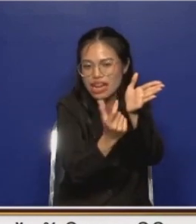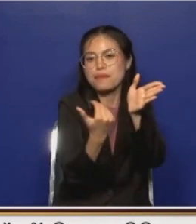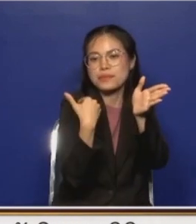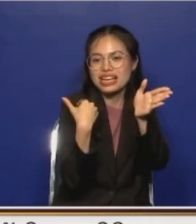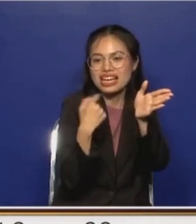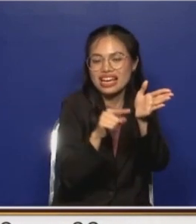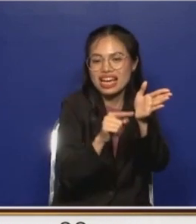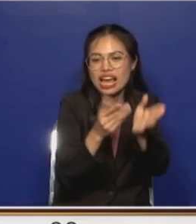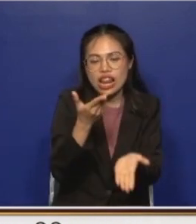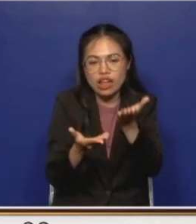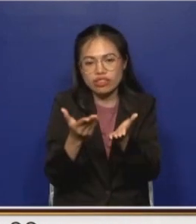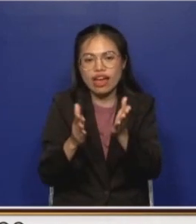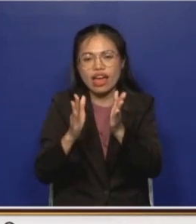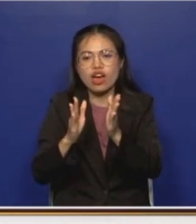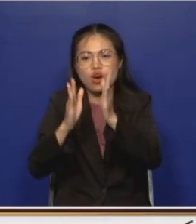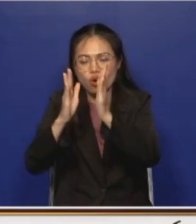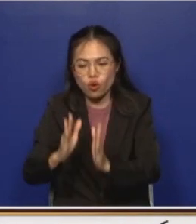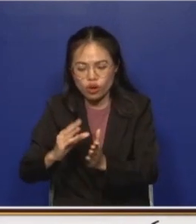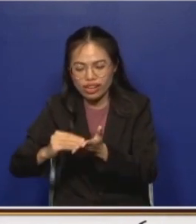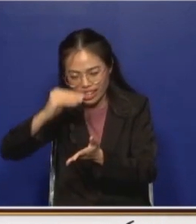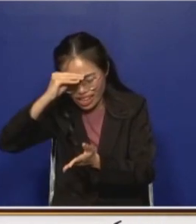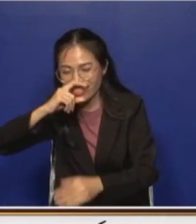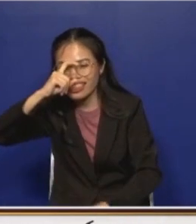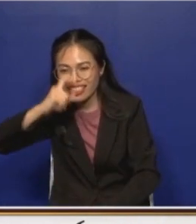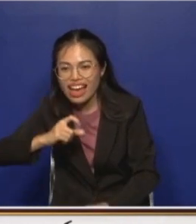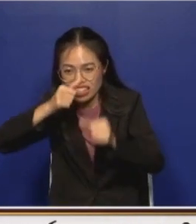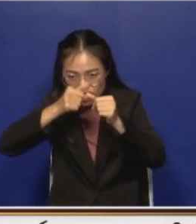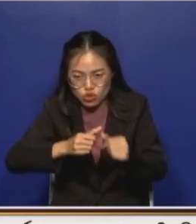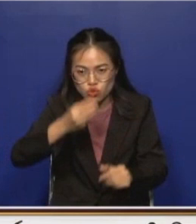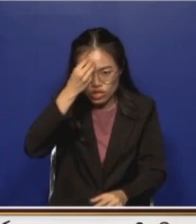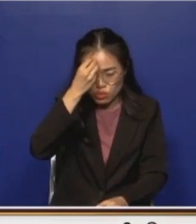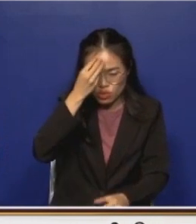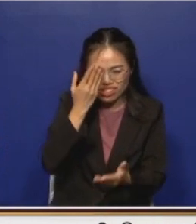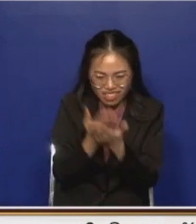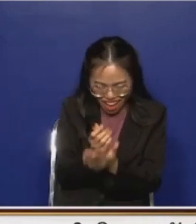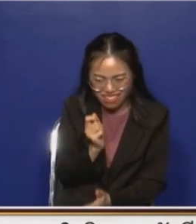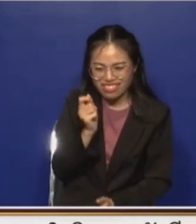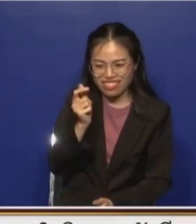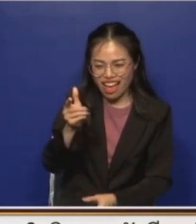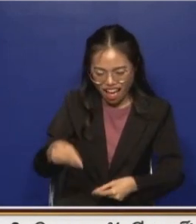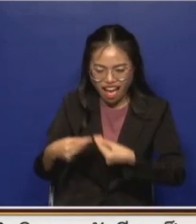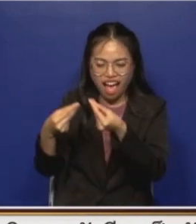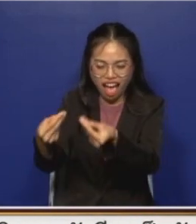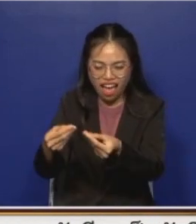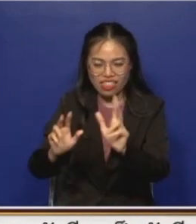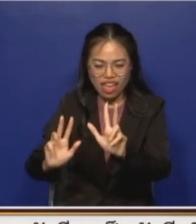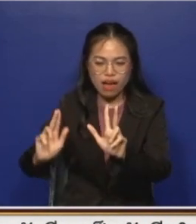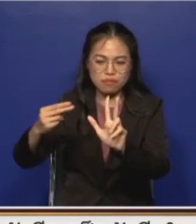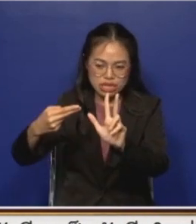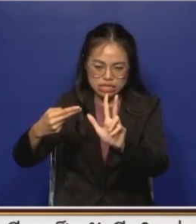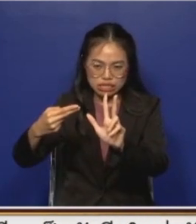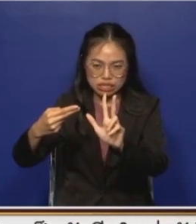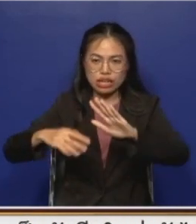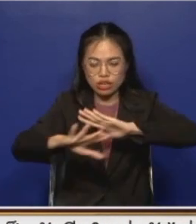เราอาจจะบอกว่าอ่ะญี่ปุ่นรวยไงญี่ปุ่นเป็นเจ้าของไฮเทคคำถามก็คือท่านรู้ไหมเขาจ่